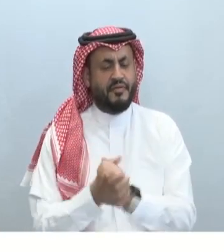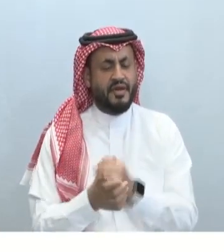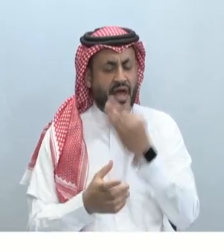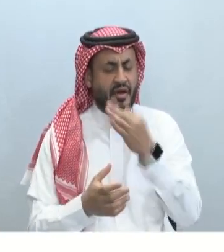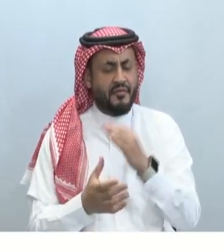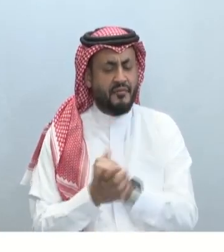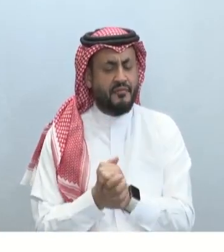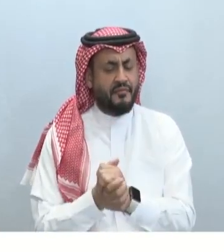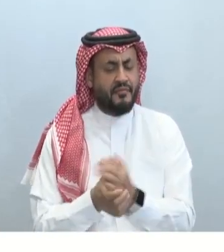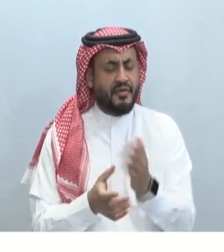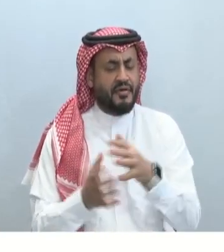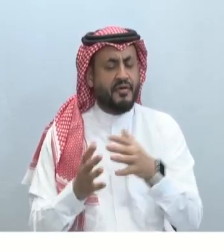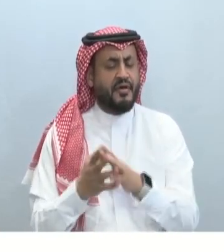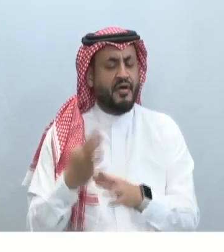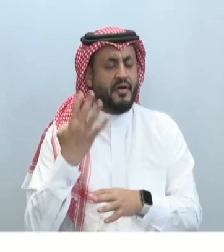والثالثه